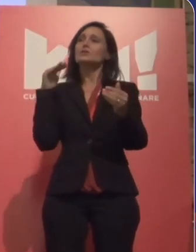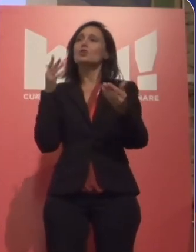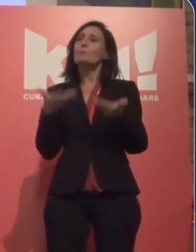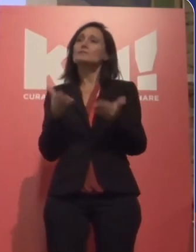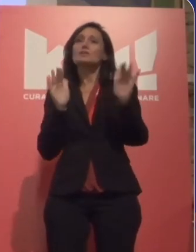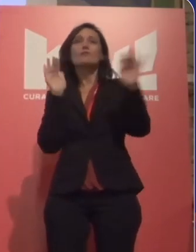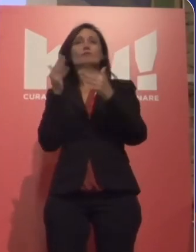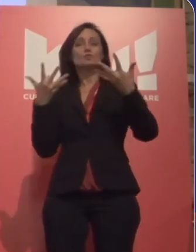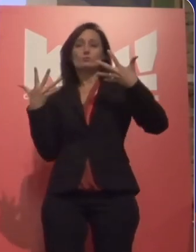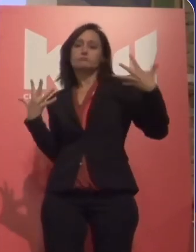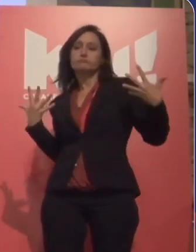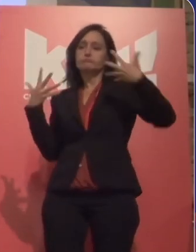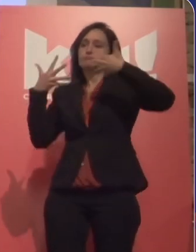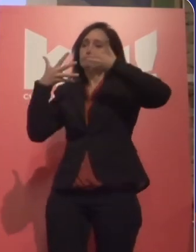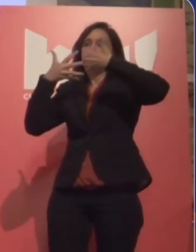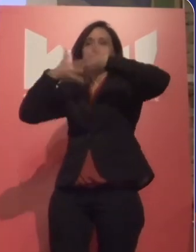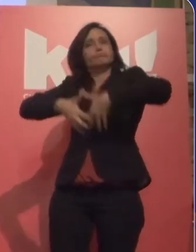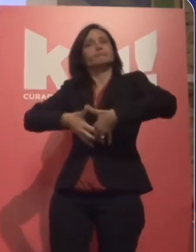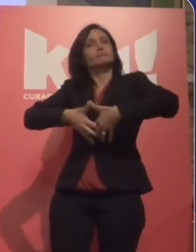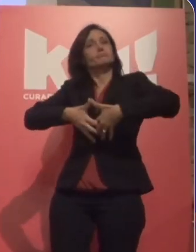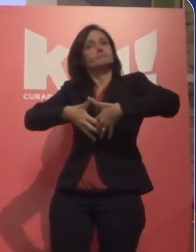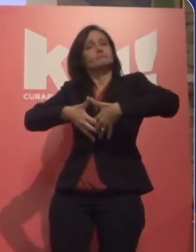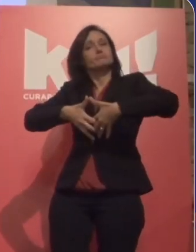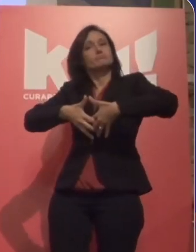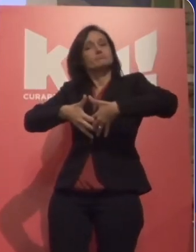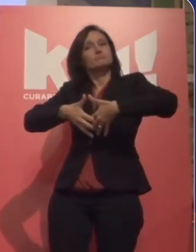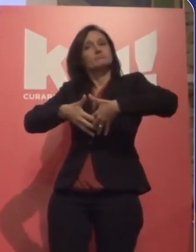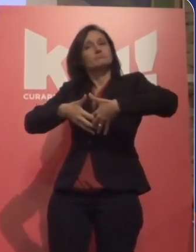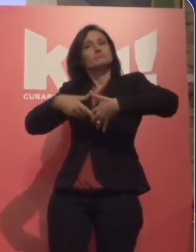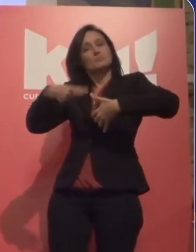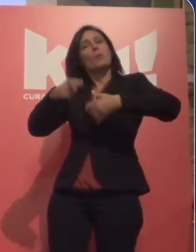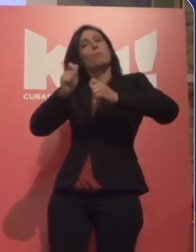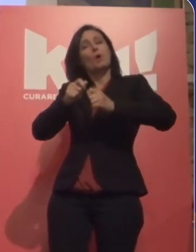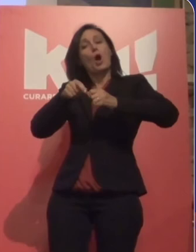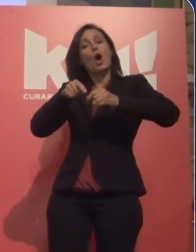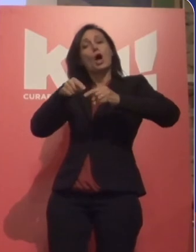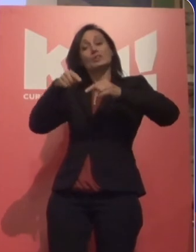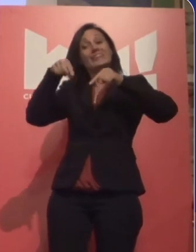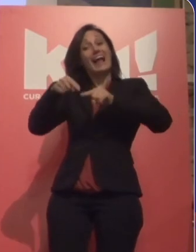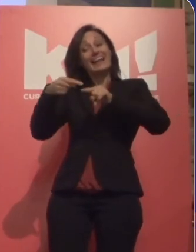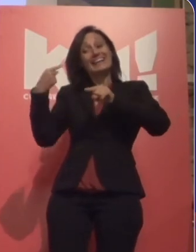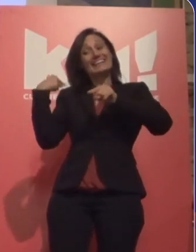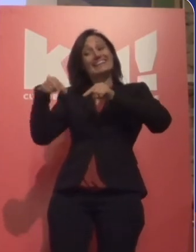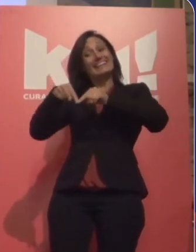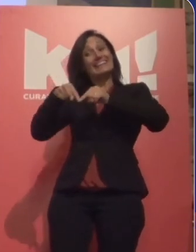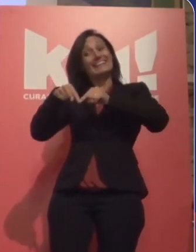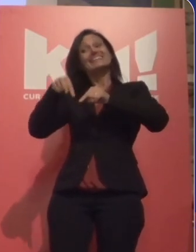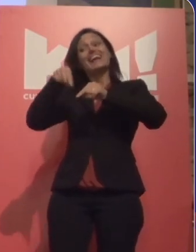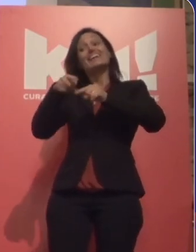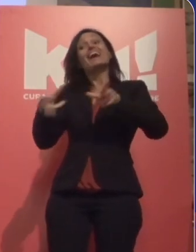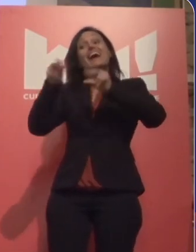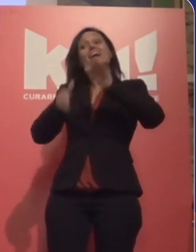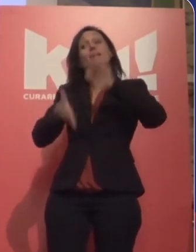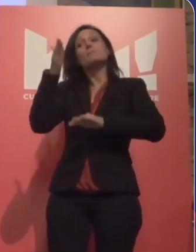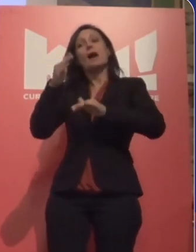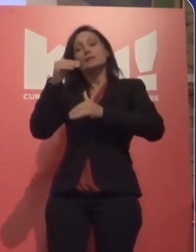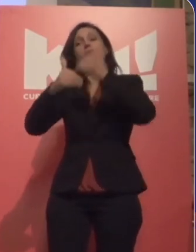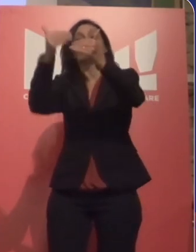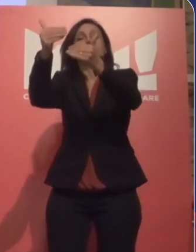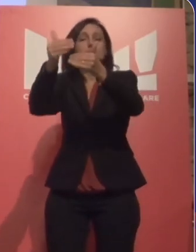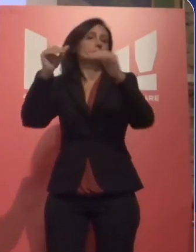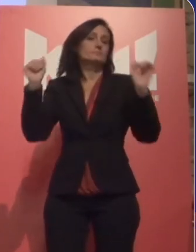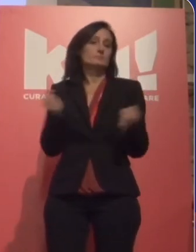permetta di riprendere dal dover eravamo io credo che al contrario siamo chiamati a uno